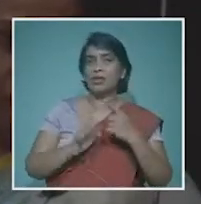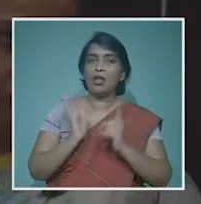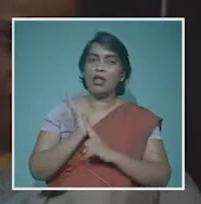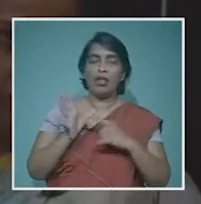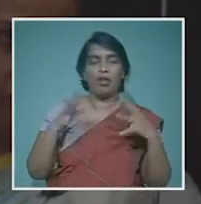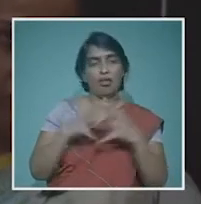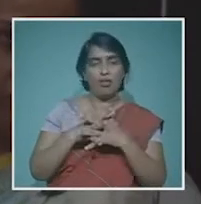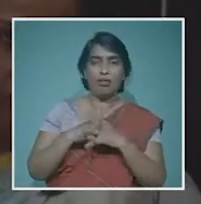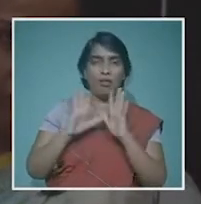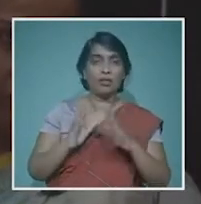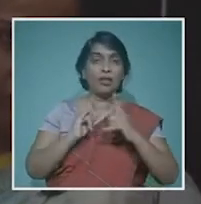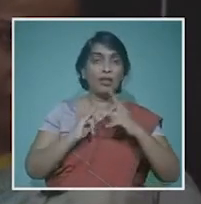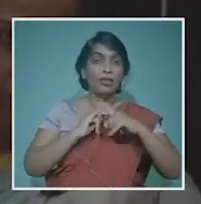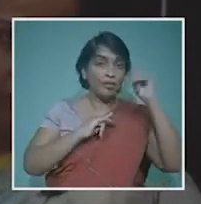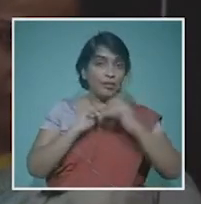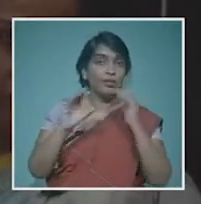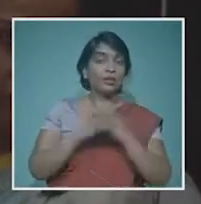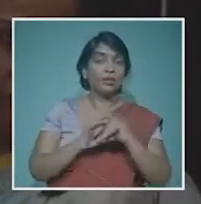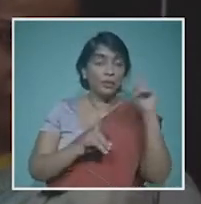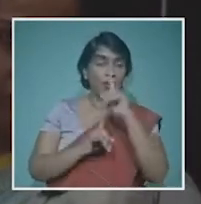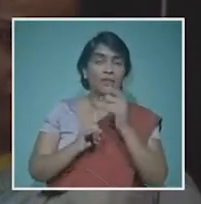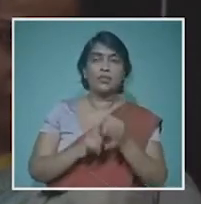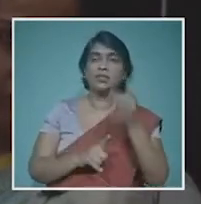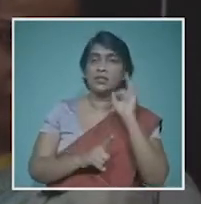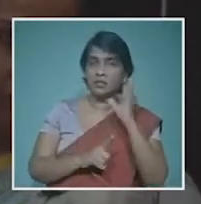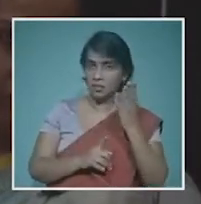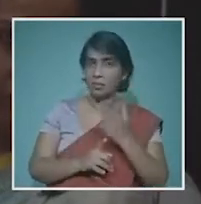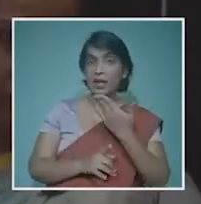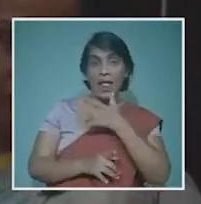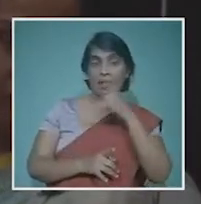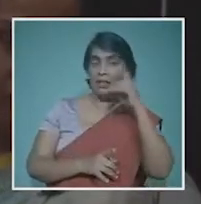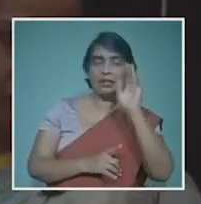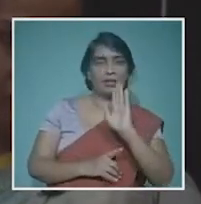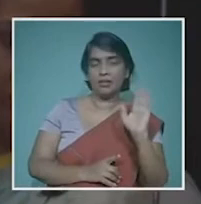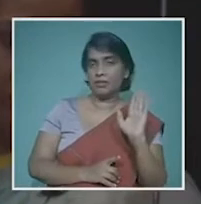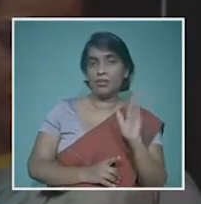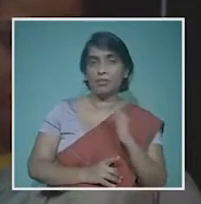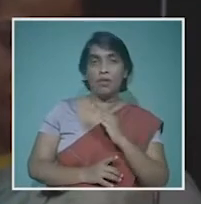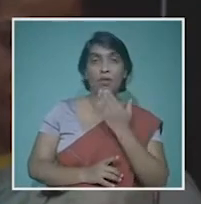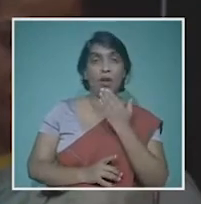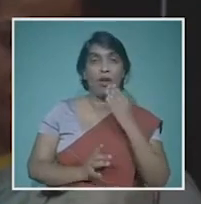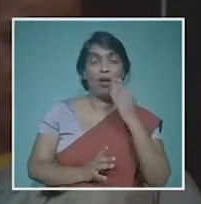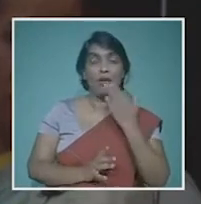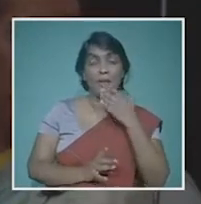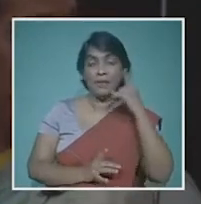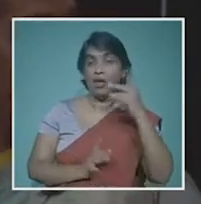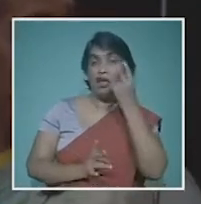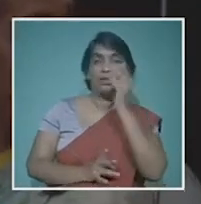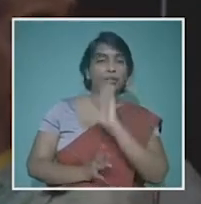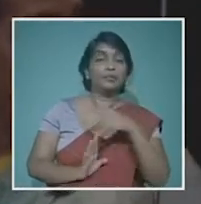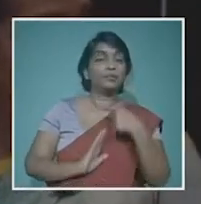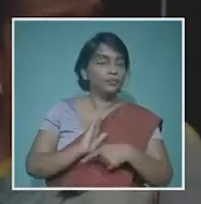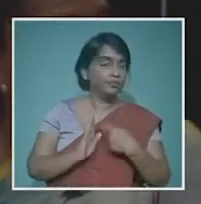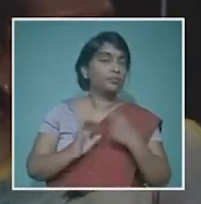ඇති. හැබැයි විශ්වවිද්‍යාලයකට ගිහිල්ලා ආව පළවෙනි ජනාධිපති. ක්‍රේම්බ්‍රිජ් ගිහිල්ලා නැහැ. එහෙම නැත්නම් ඔක්ස්ෆර්ඩ් ගිහිල්ලා නැහැ. හැබැයි